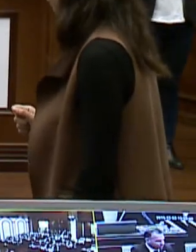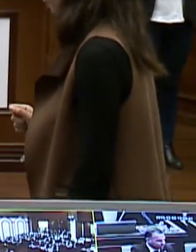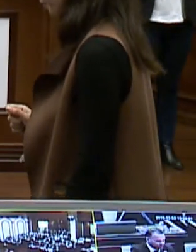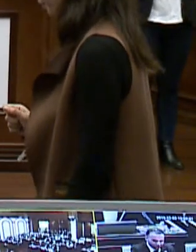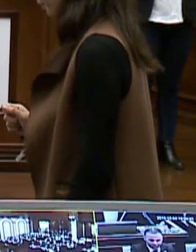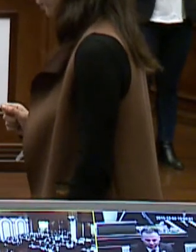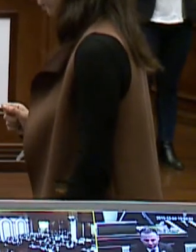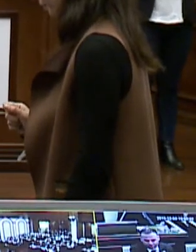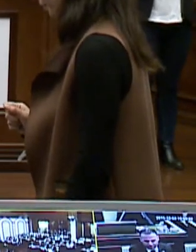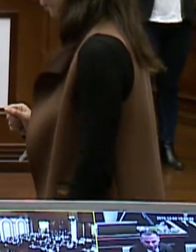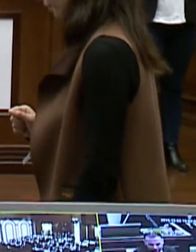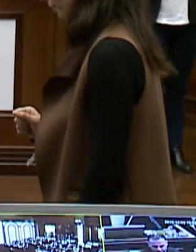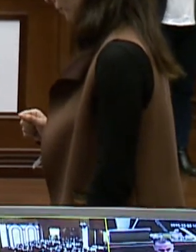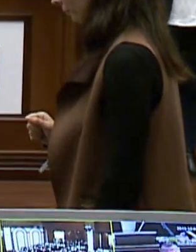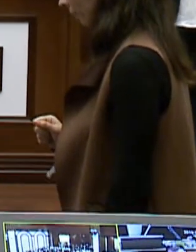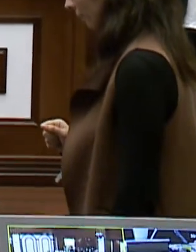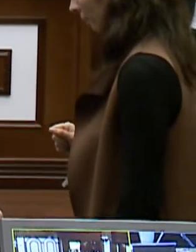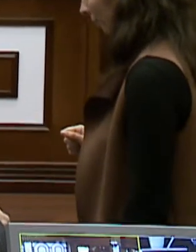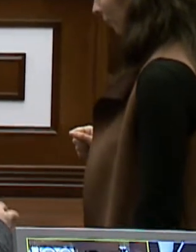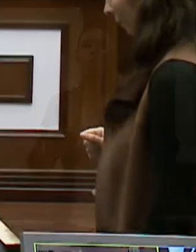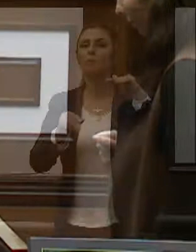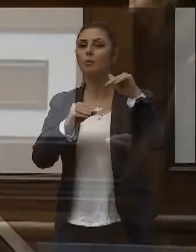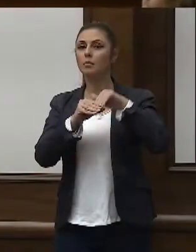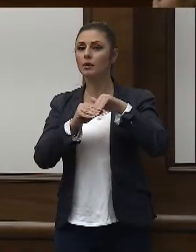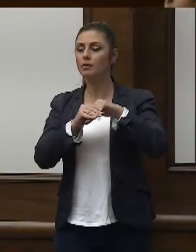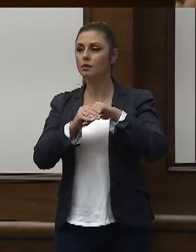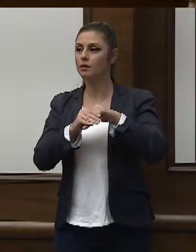tekrar hoş geldiniz. Büyükçekmece Belediye Meclisi'nin